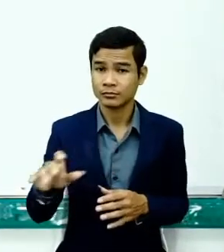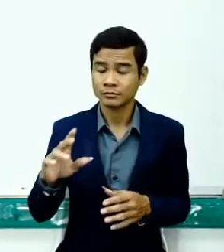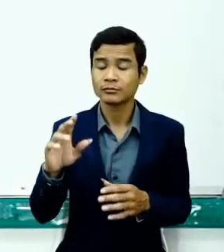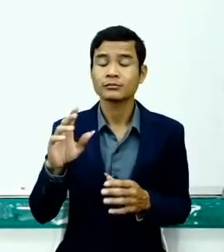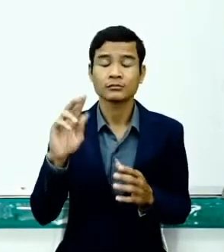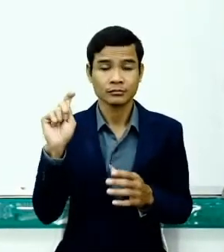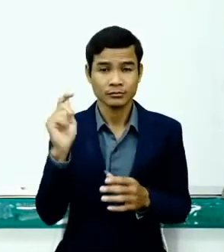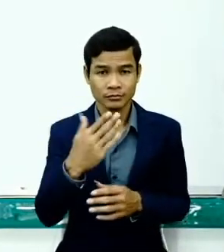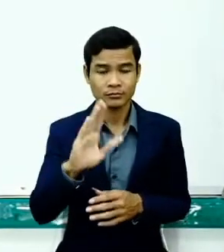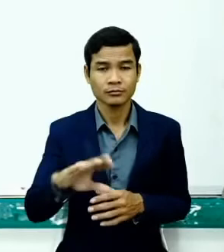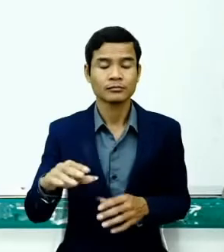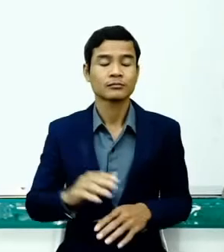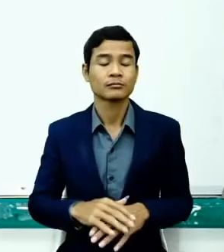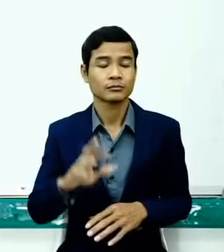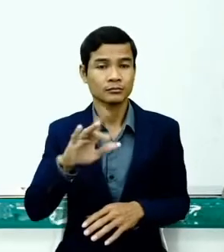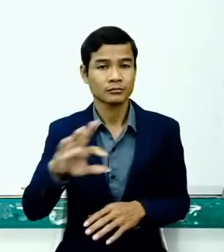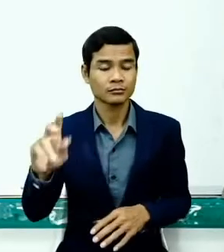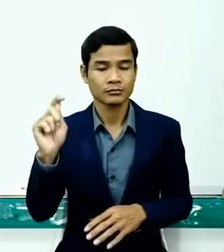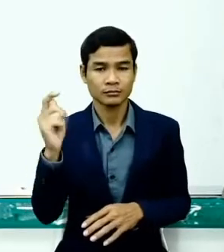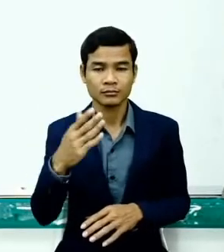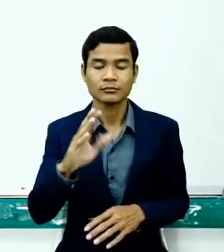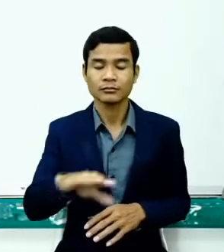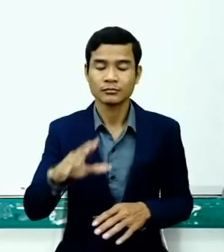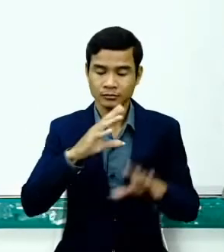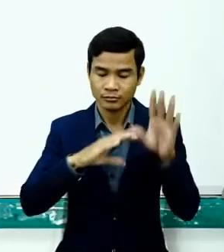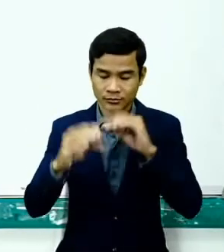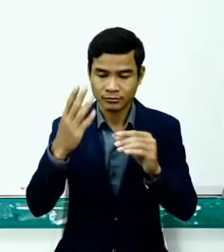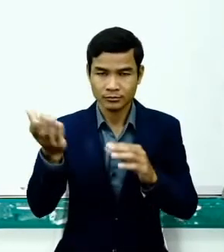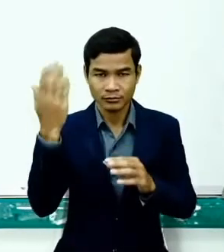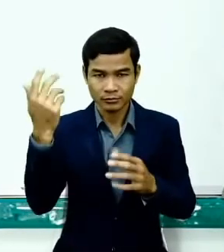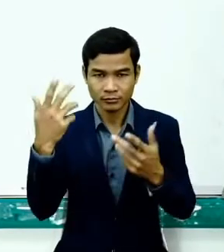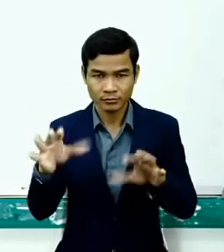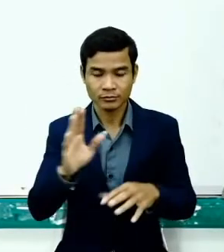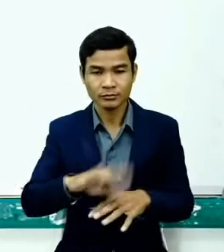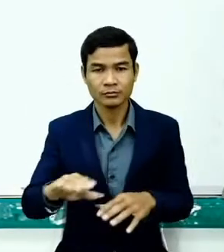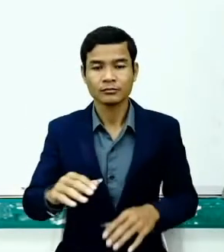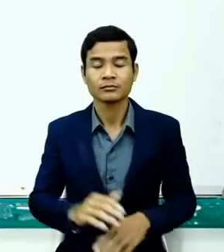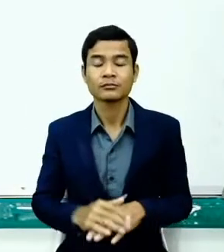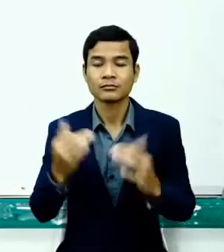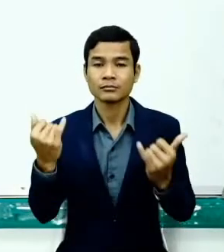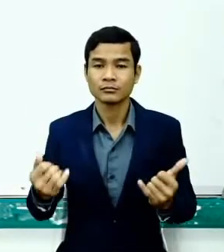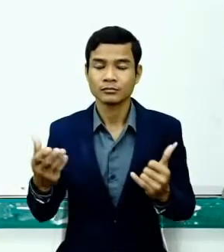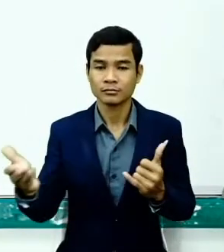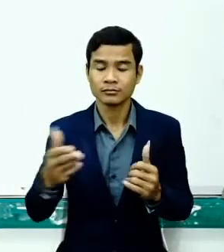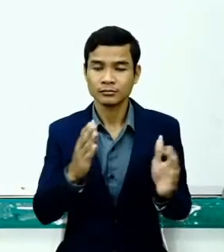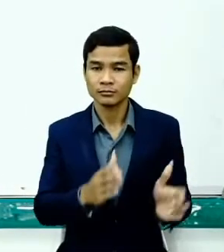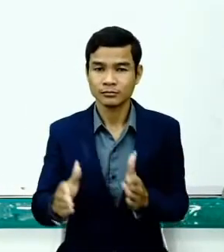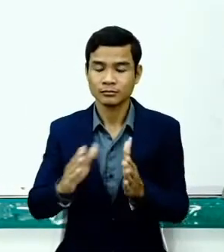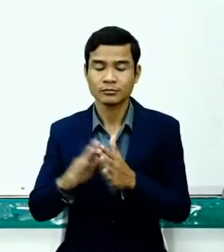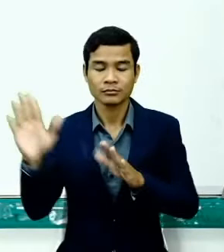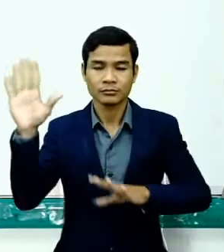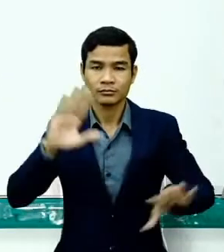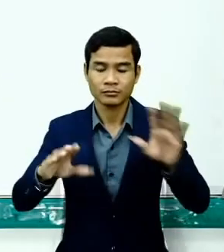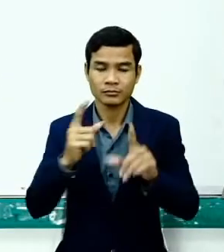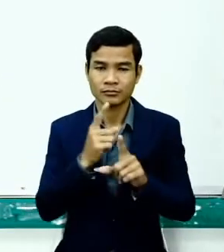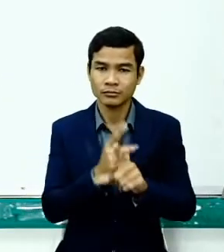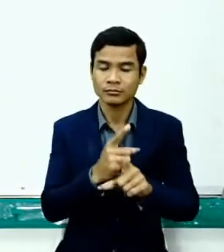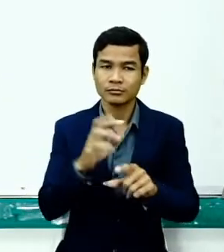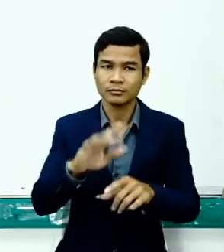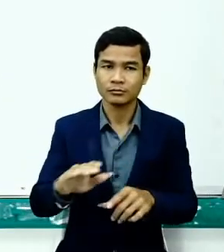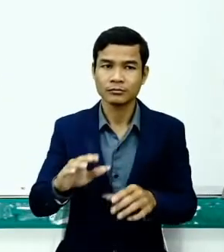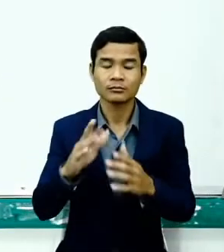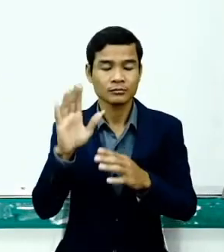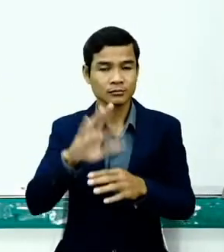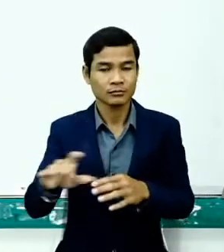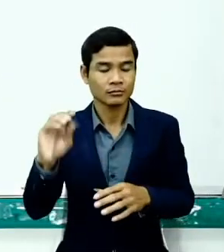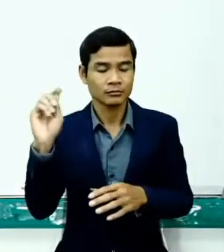បានអសររូបភាពចាគឺបានអសររូបភាពដែលយើងបានរៀនតាំងពីថ្ងៃមុនហើយលោកកូនកូនត្រៀមខ្លួនធ្វើកាយវិការទៅតាមបានអសររូបភាពរបស់យើង